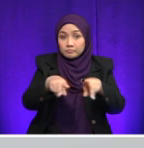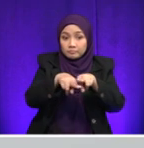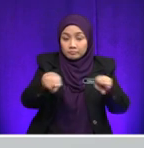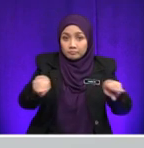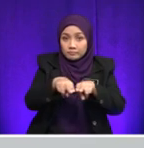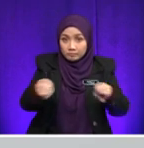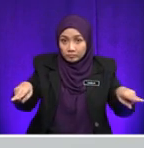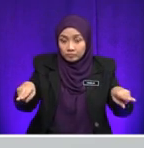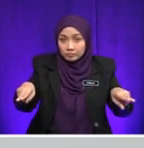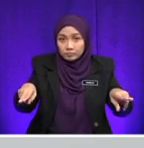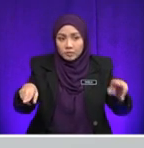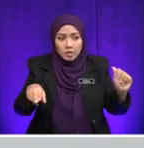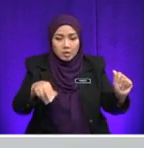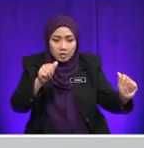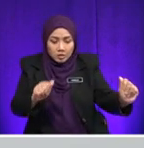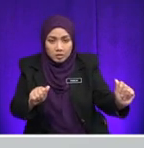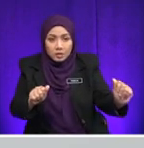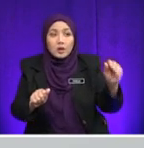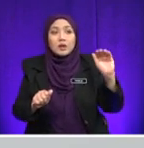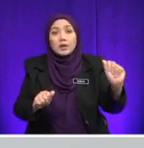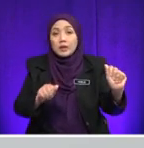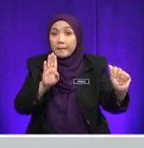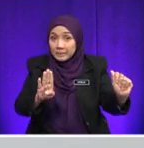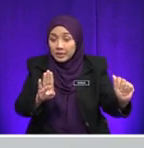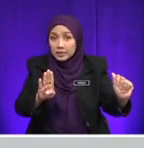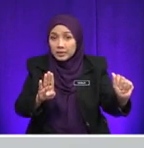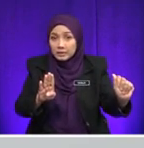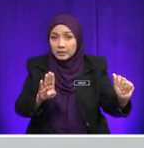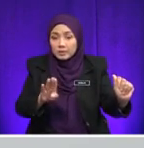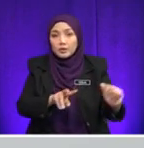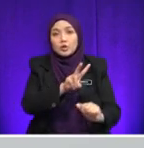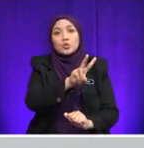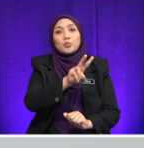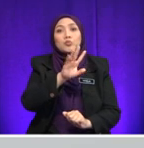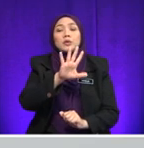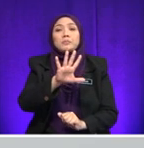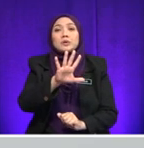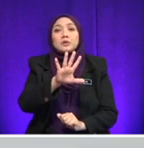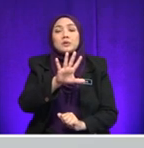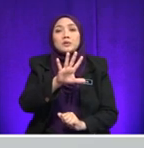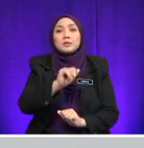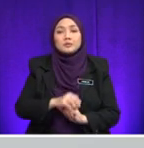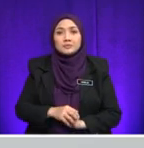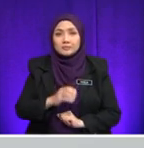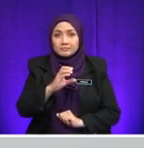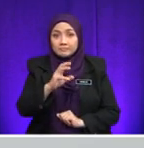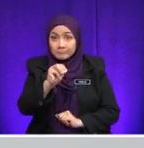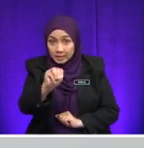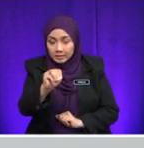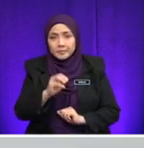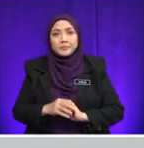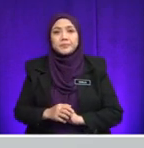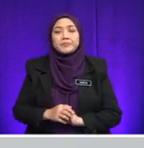Farid dengan papan e dan papan B masing-masing 25 m dan